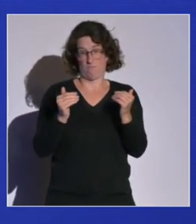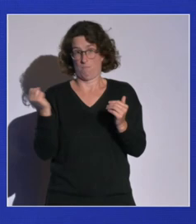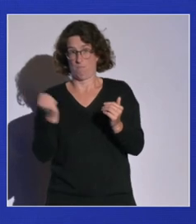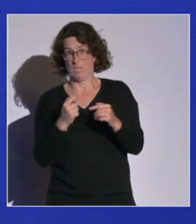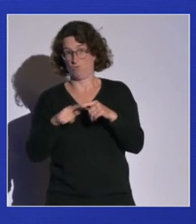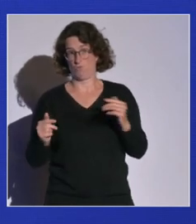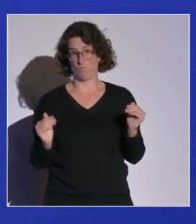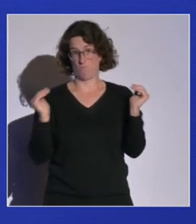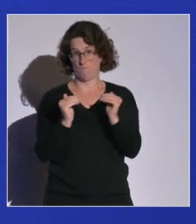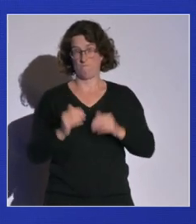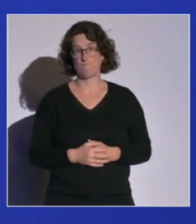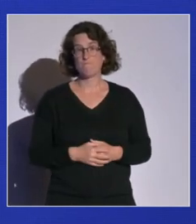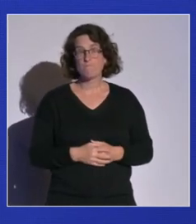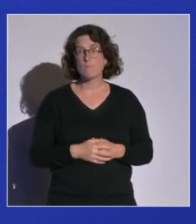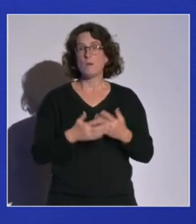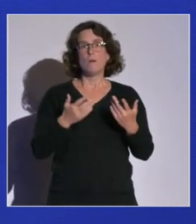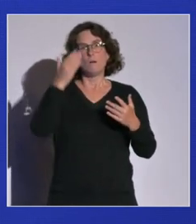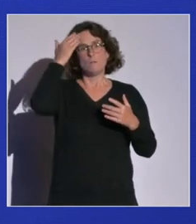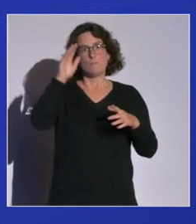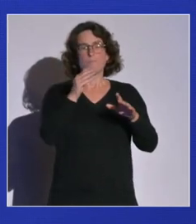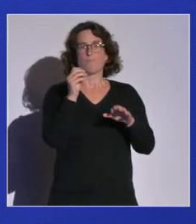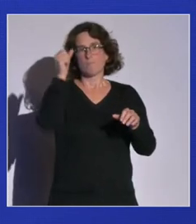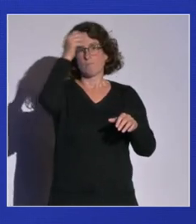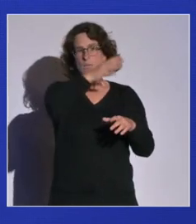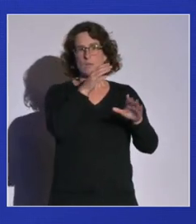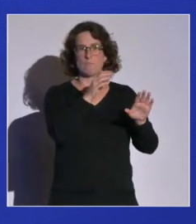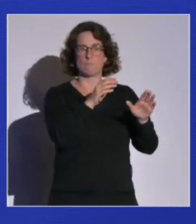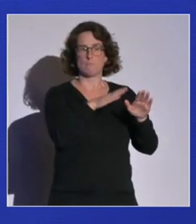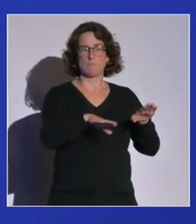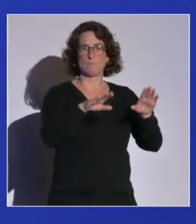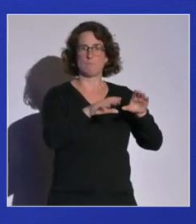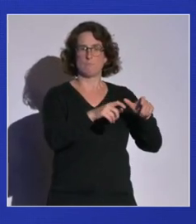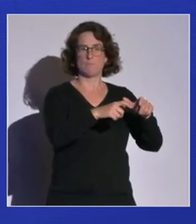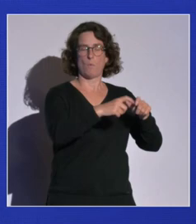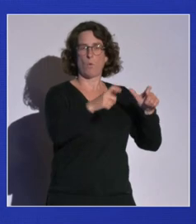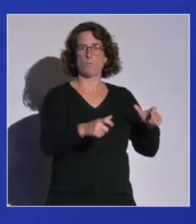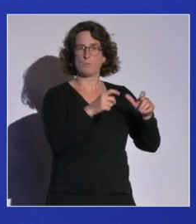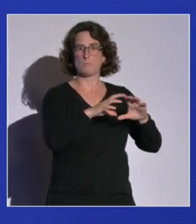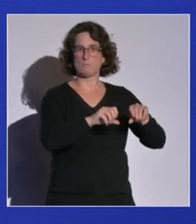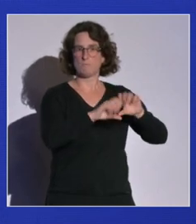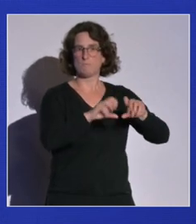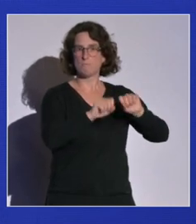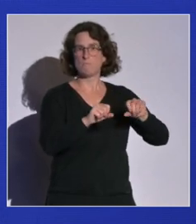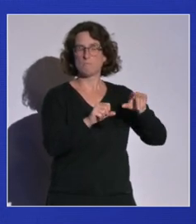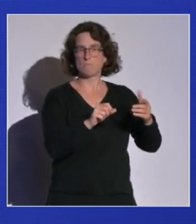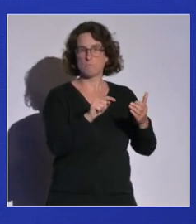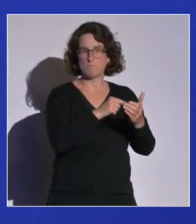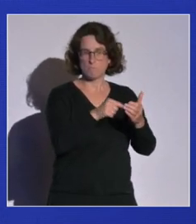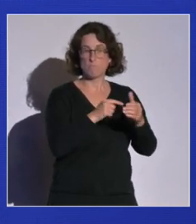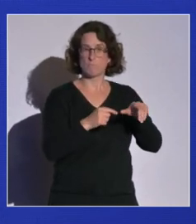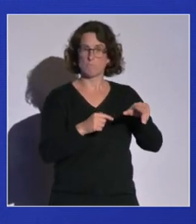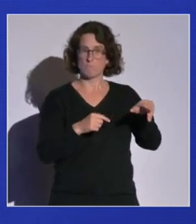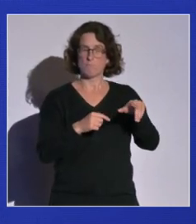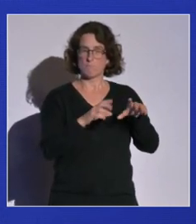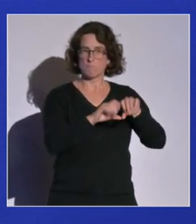dirigeants de ces entreprises ont créé pour leurs enfants, chacun pour soi, des écoles dont la règle